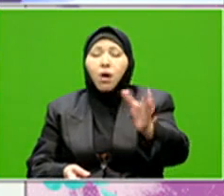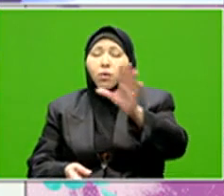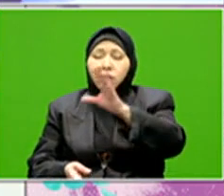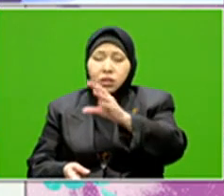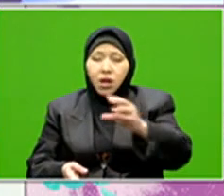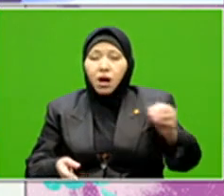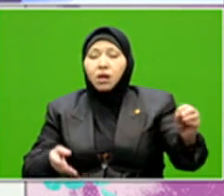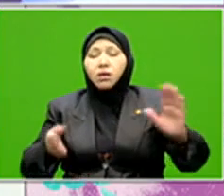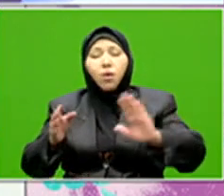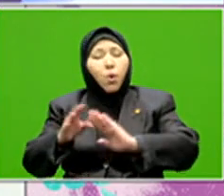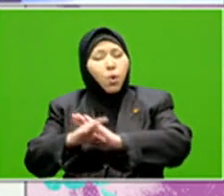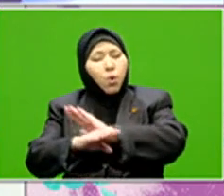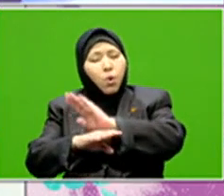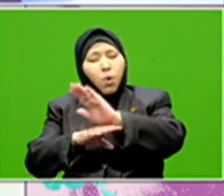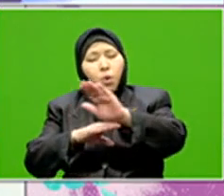من